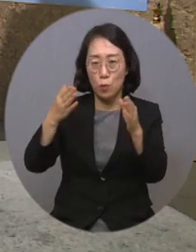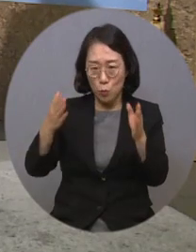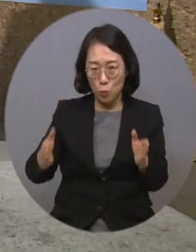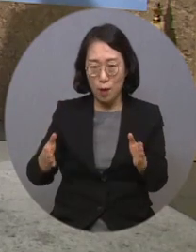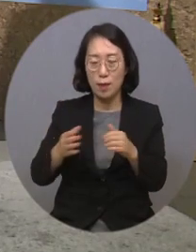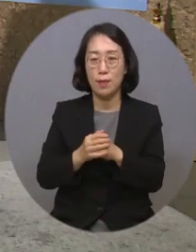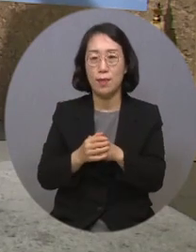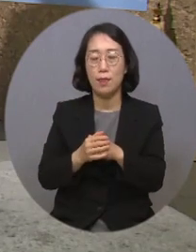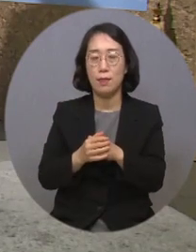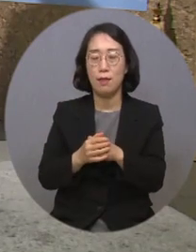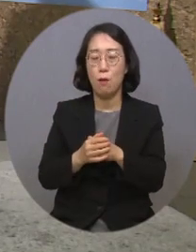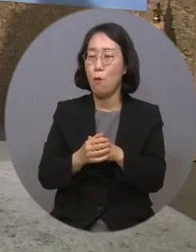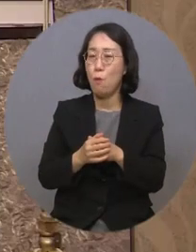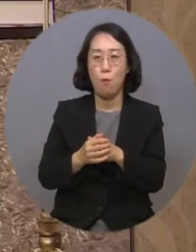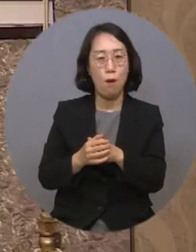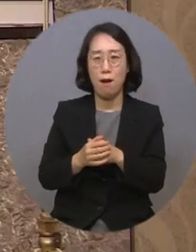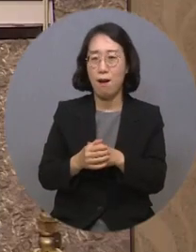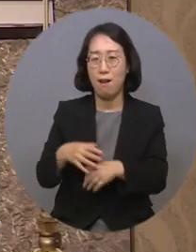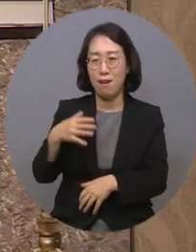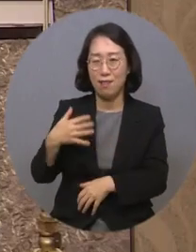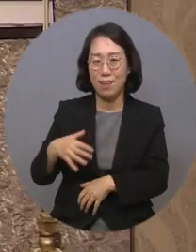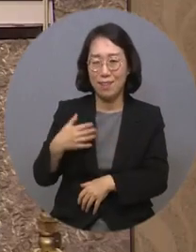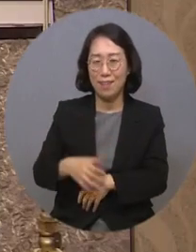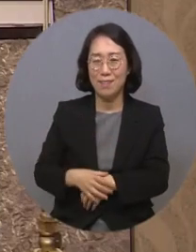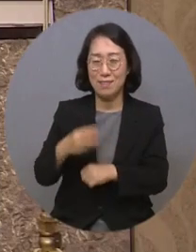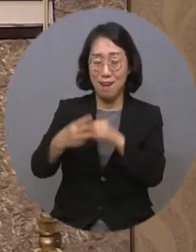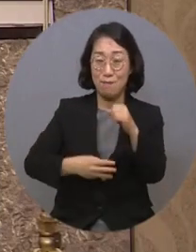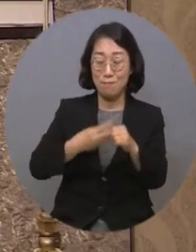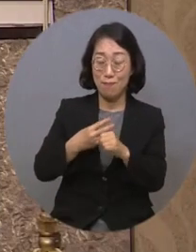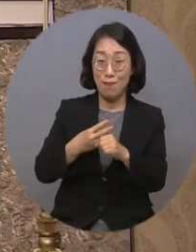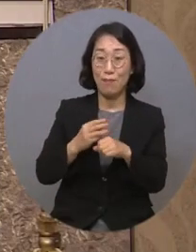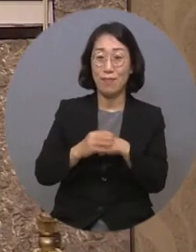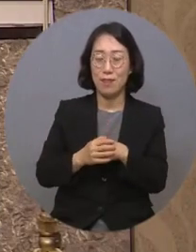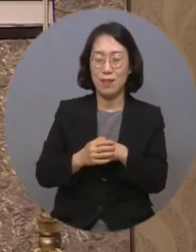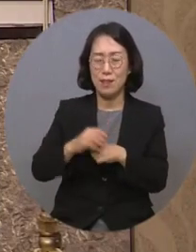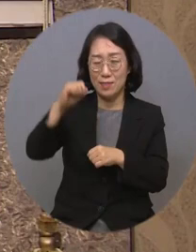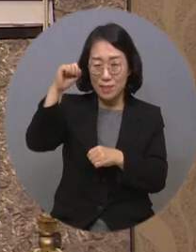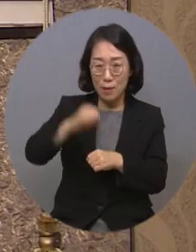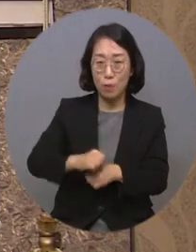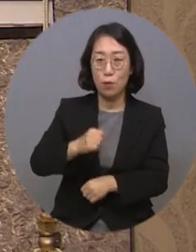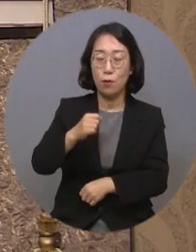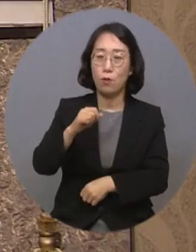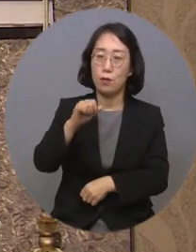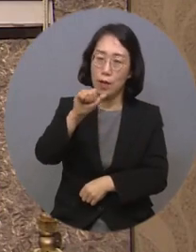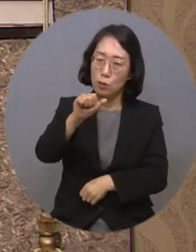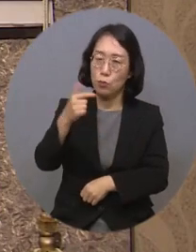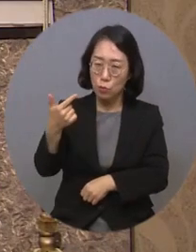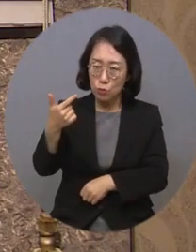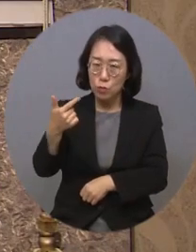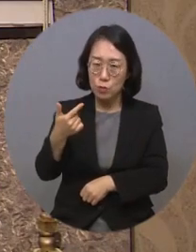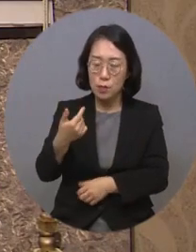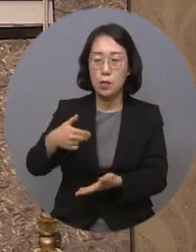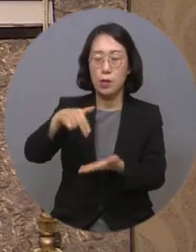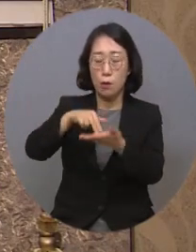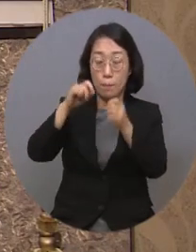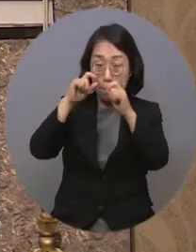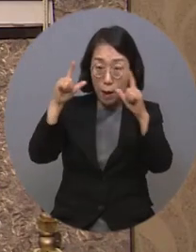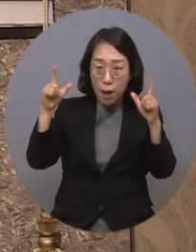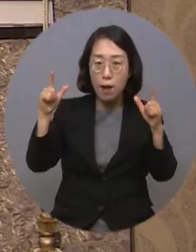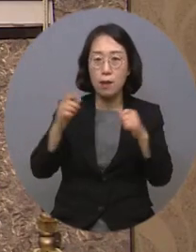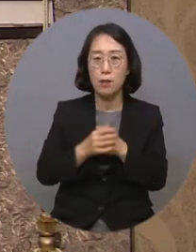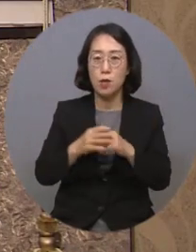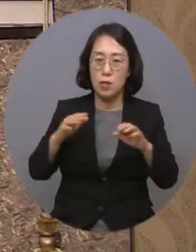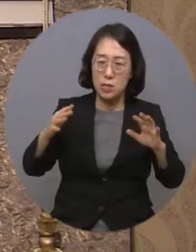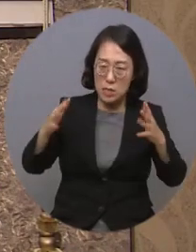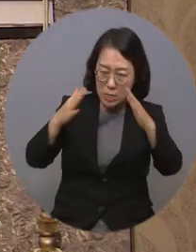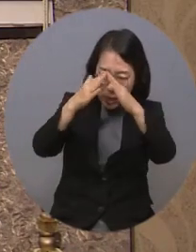했죠. 대단하십니다. 뭐 그때 당시에는 아침 뭐 새벽 6시 5시 일어나서 네. 열심히 이렇게 건축을